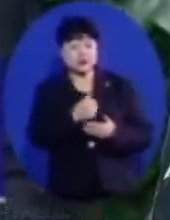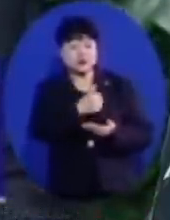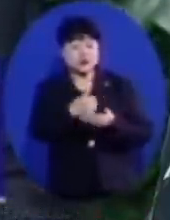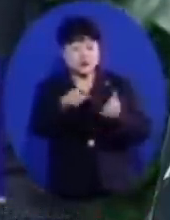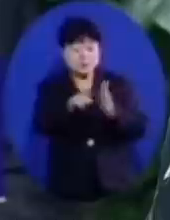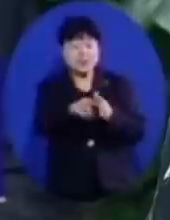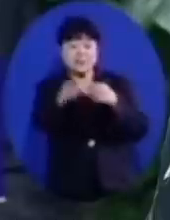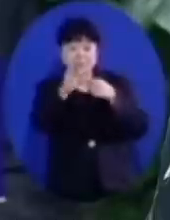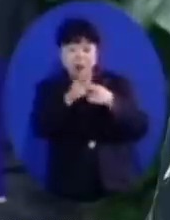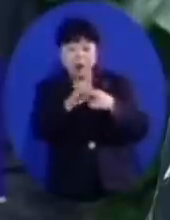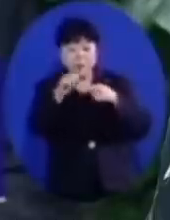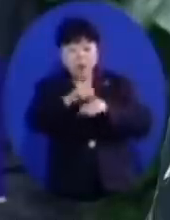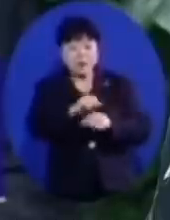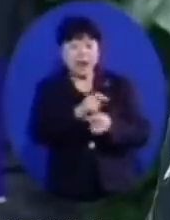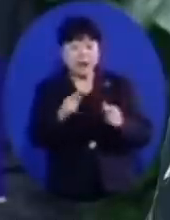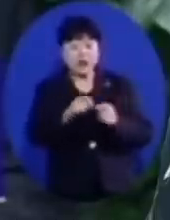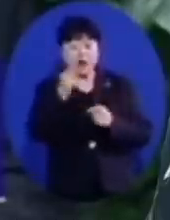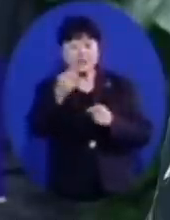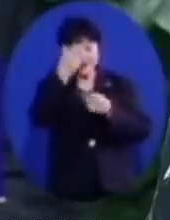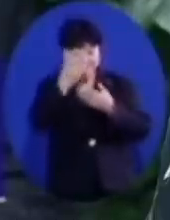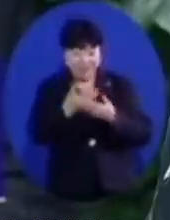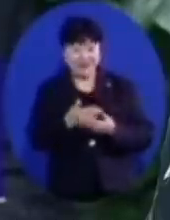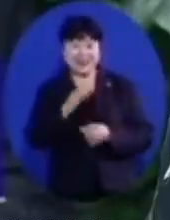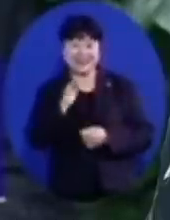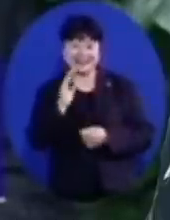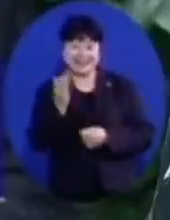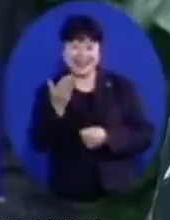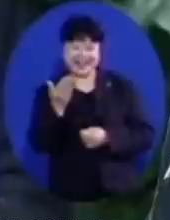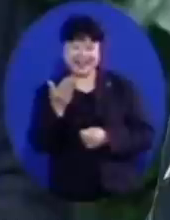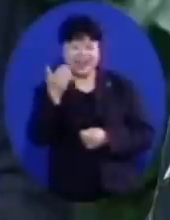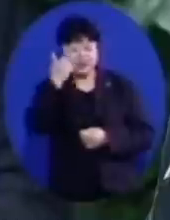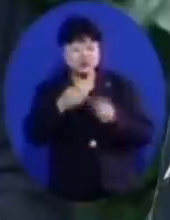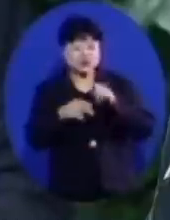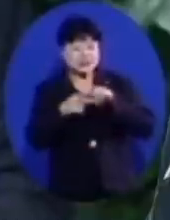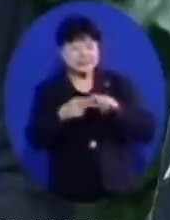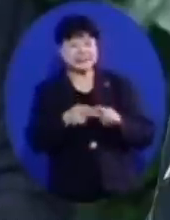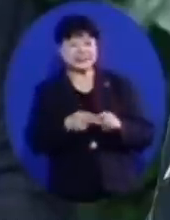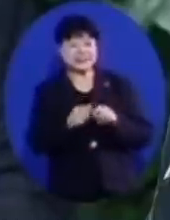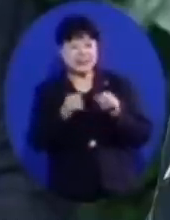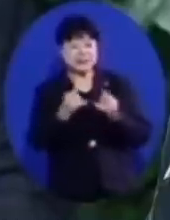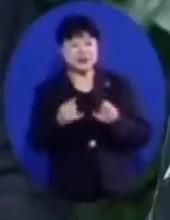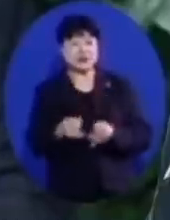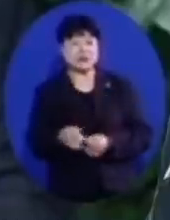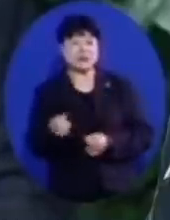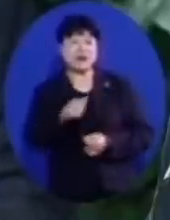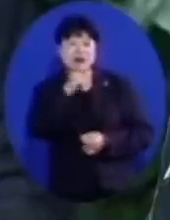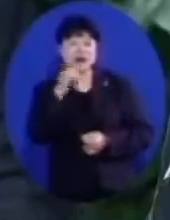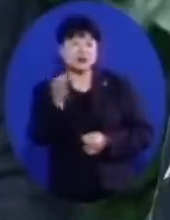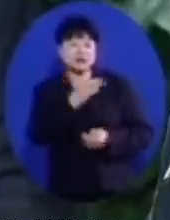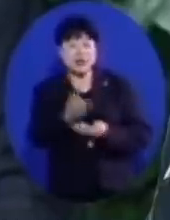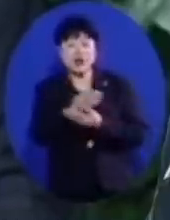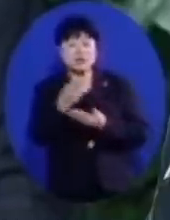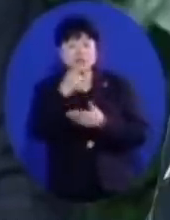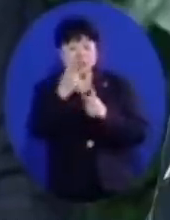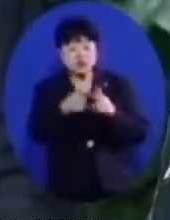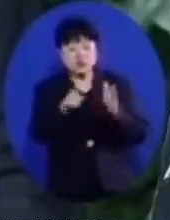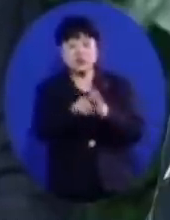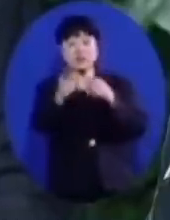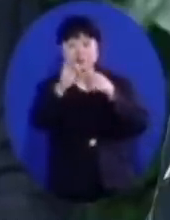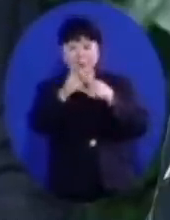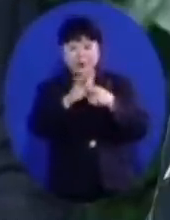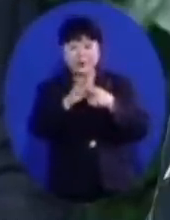저를 믿으면 멸망하지 않고 영생을 얻으리라 누구든지 남녀노유빈부 귀신 할 것 없이 예수를